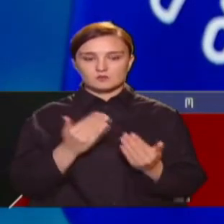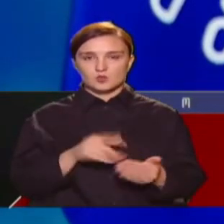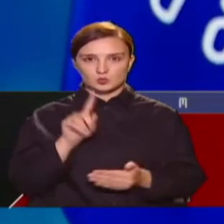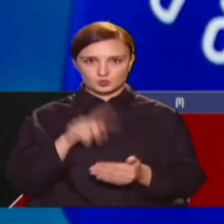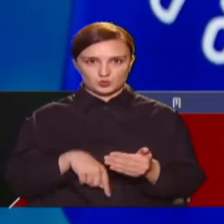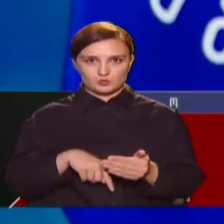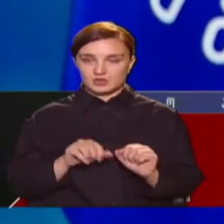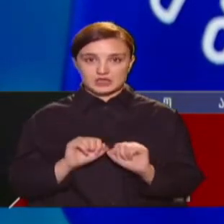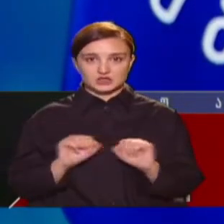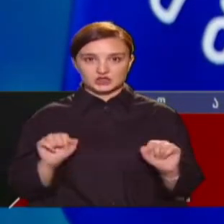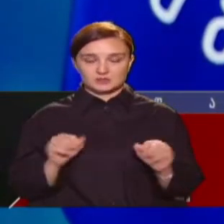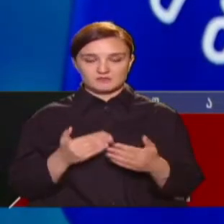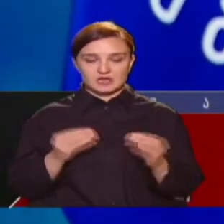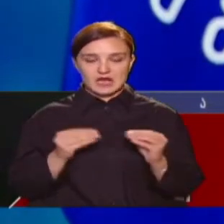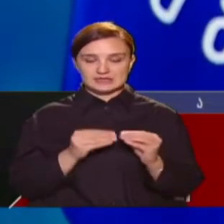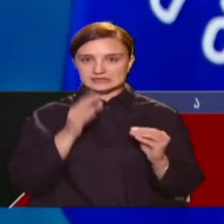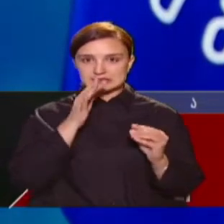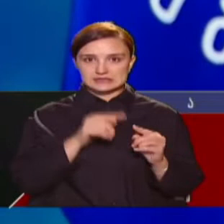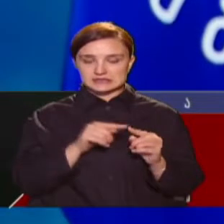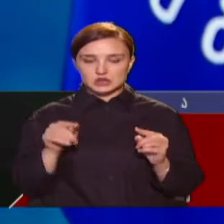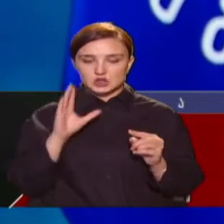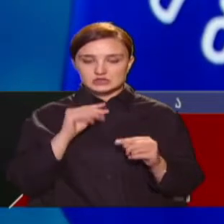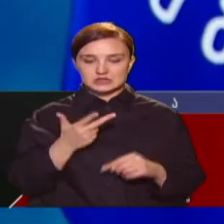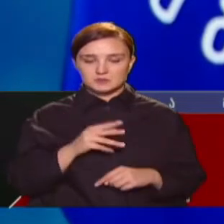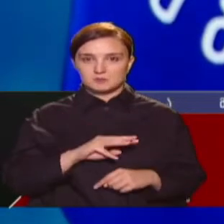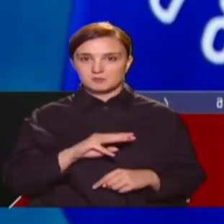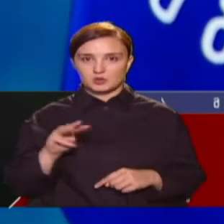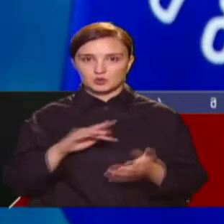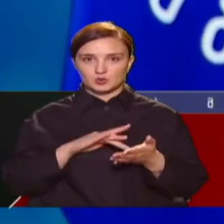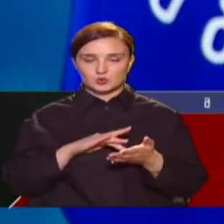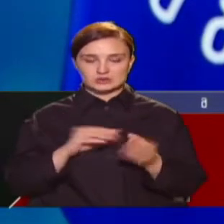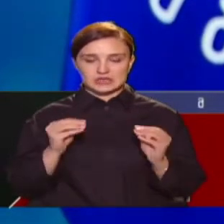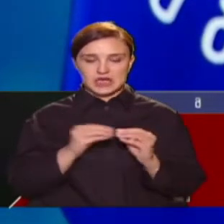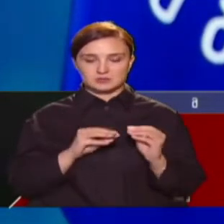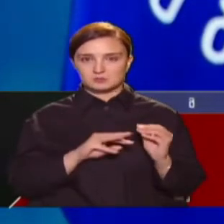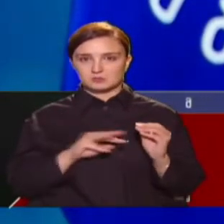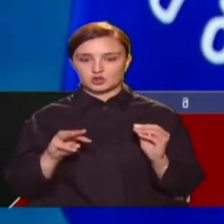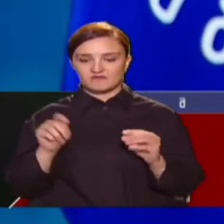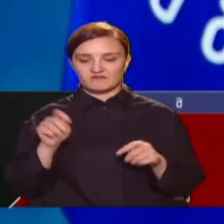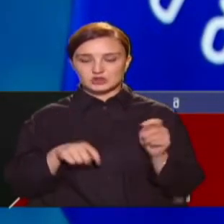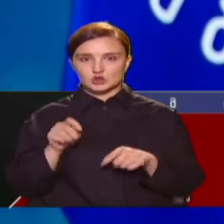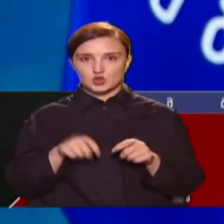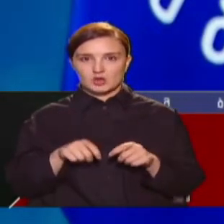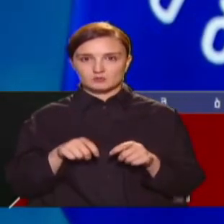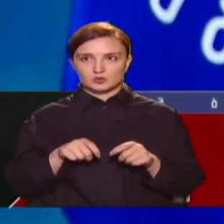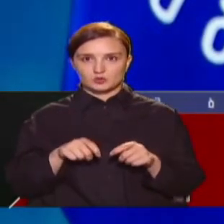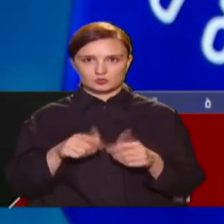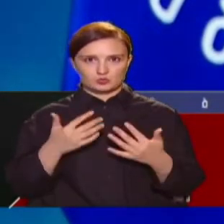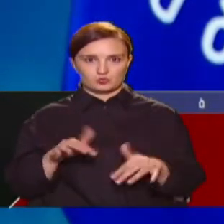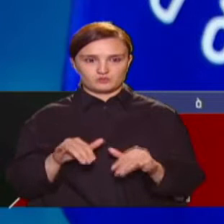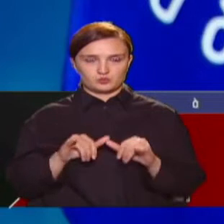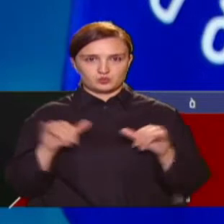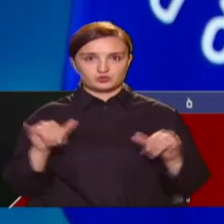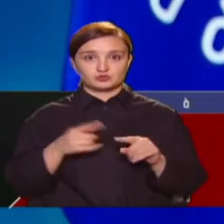ნდობა, ხომ? Არ შეიძლება თქვა 10 წლის განმავლობაში, რომ ეს 3 მილიონი ტურისტიდან 10 მილიონ ვიზიტორამდე ავედით, ეს ნიშნავს, რომ